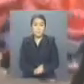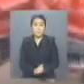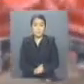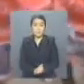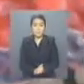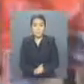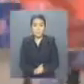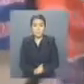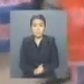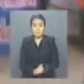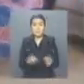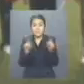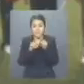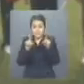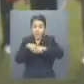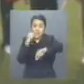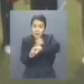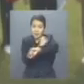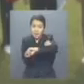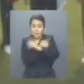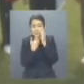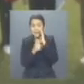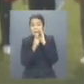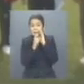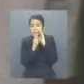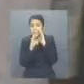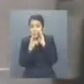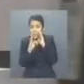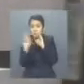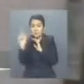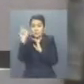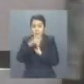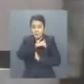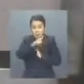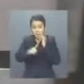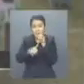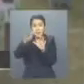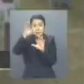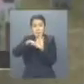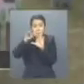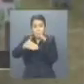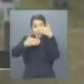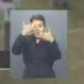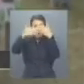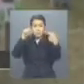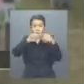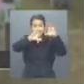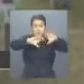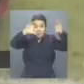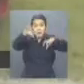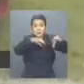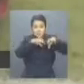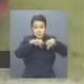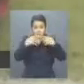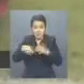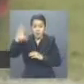ส่วนผู้ใช้แรงงานในจังหวัดอุบลราชธานีทยอยเข้าสมัครงานและร่วมกิจกรรมที่หน่วยงานภาครัฐและเอกชนจัดขึ้นที่สนามวิทยาลัยเ